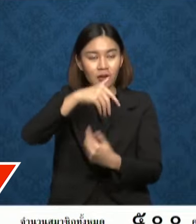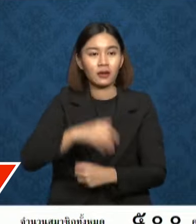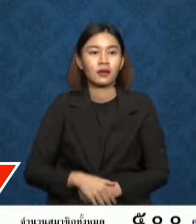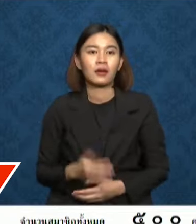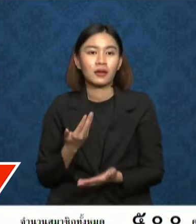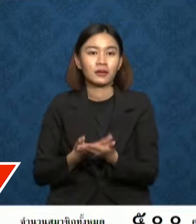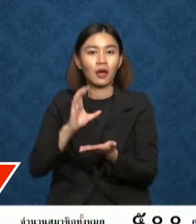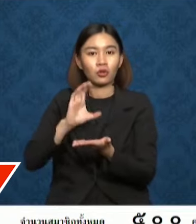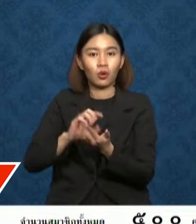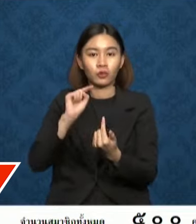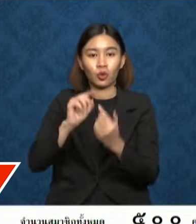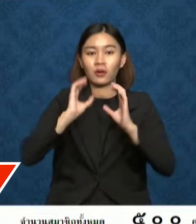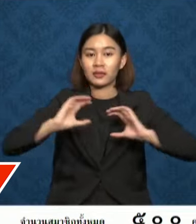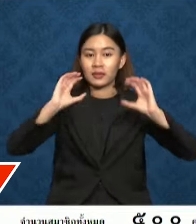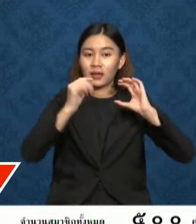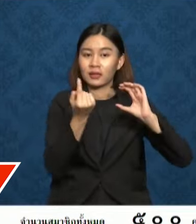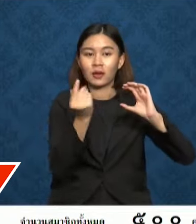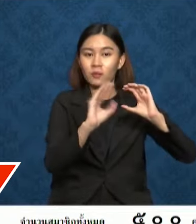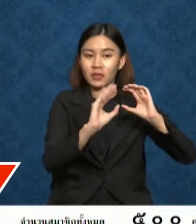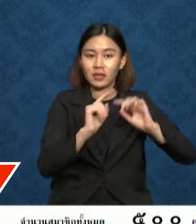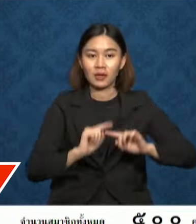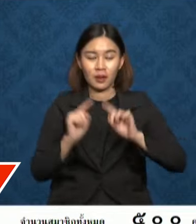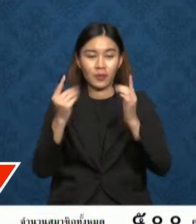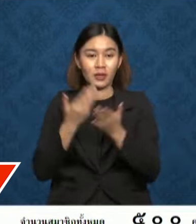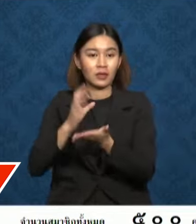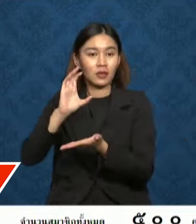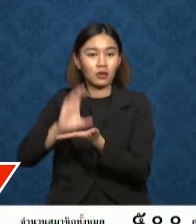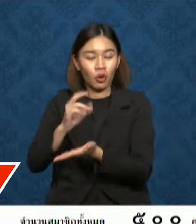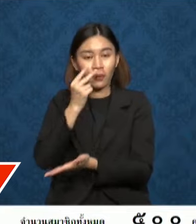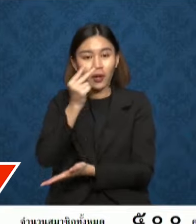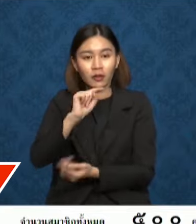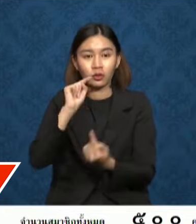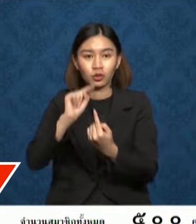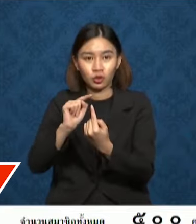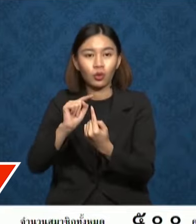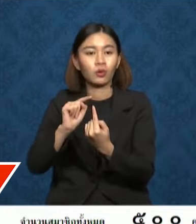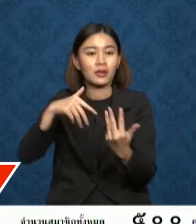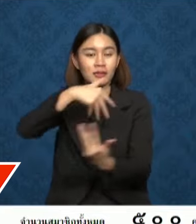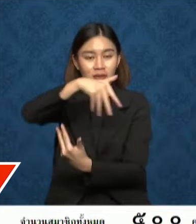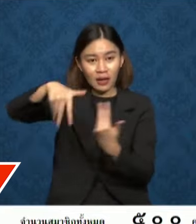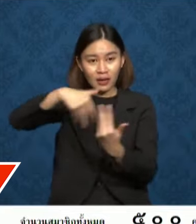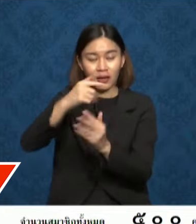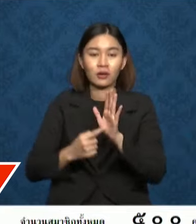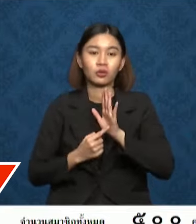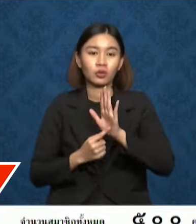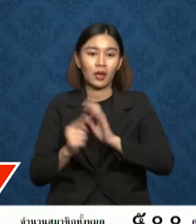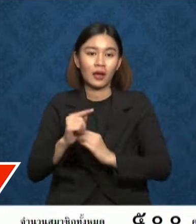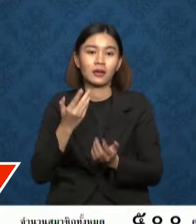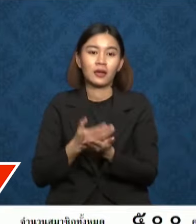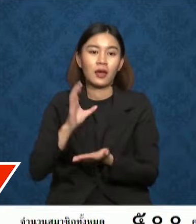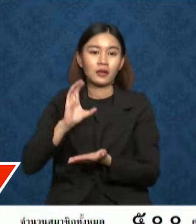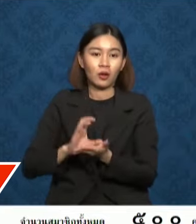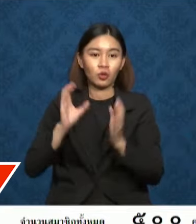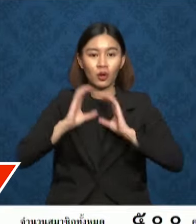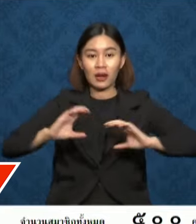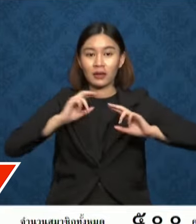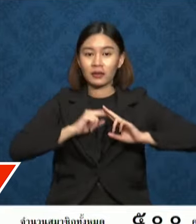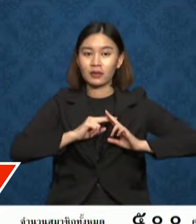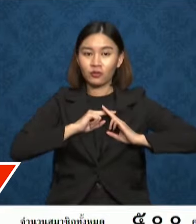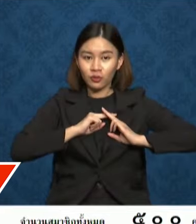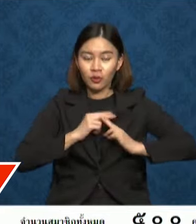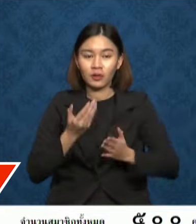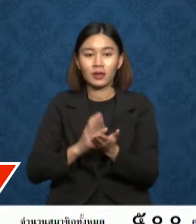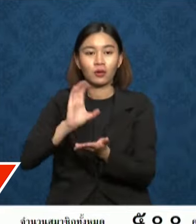ไม่ใช้งบประมาณของส่วนรชการอยเดท่านั้นครัแต่ตองเปงบประมาณที่เห็นทั้ง Public Sectorอาทีเช่น งบประมาณของรธวิสศากิจ